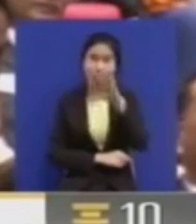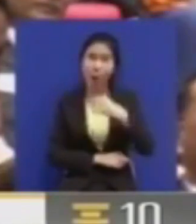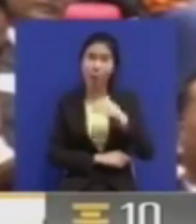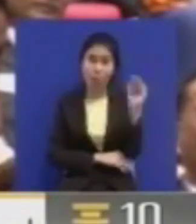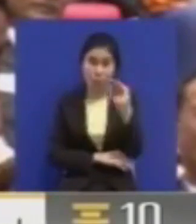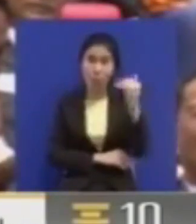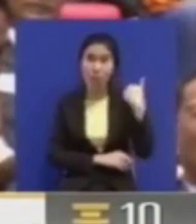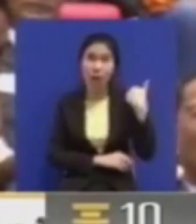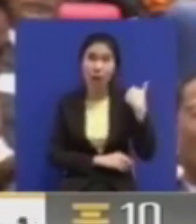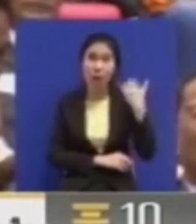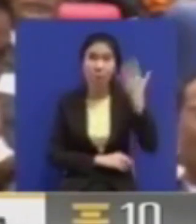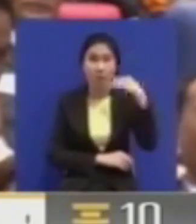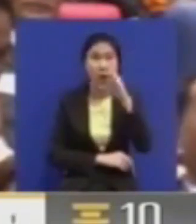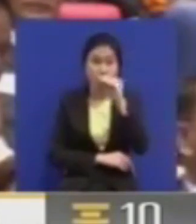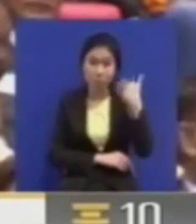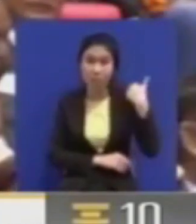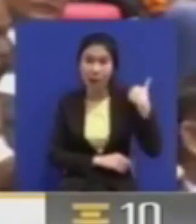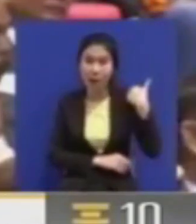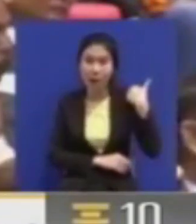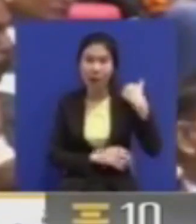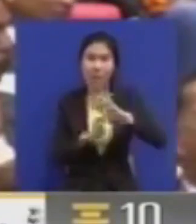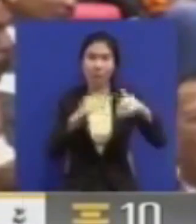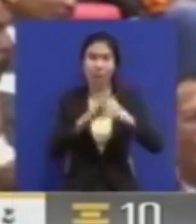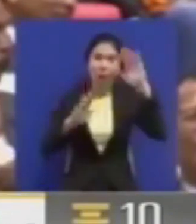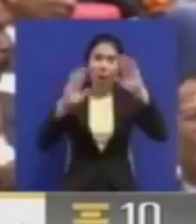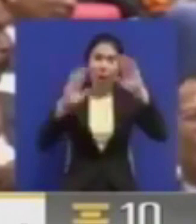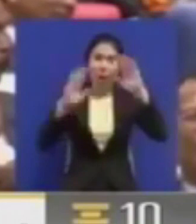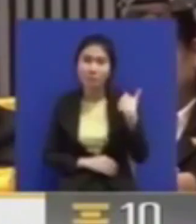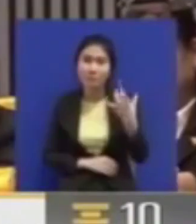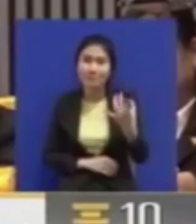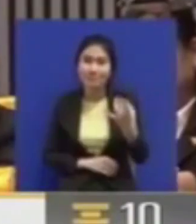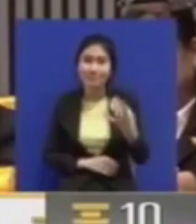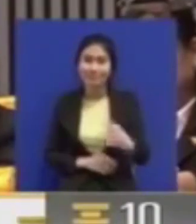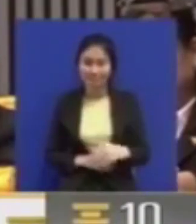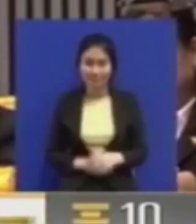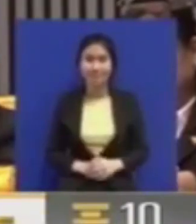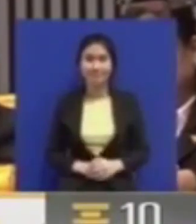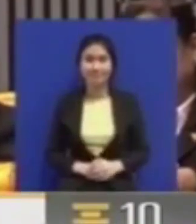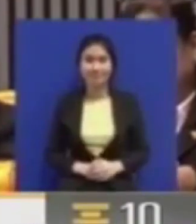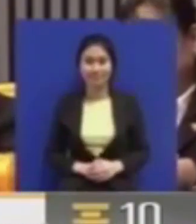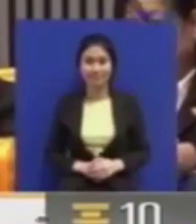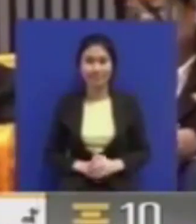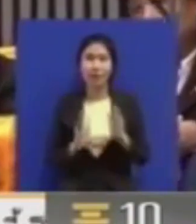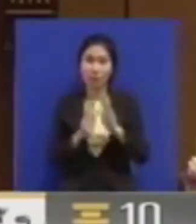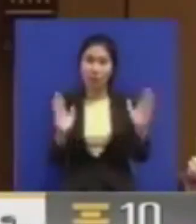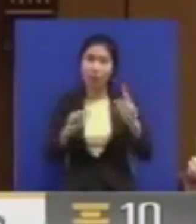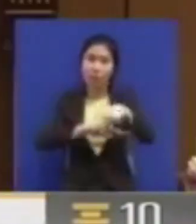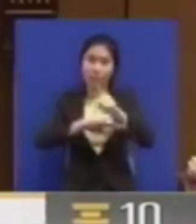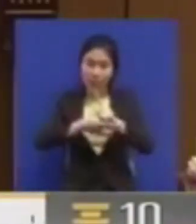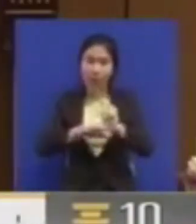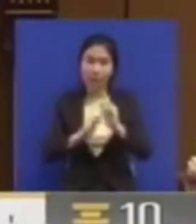นี้โดนกุมกล่องดวงใจอยู่ ค่ะ จะดิ้นมากจะร้องมากก็ไม่ได ้ค่ะ เพราะรู้ยังเสียท่า แสดงว่